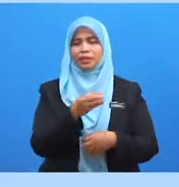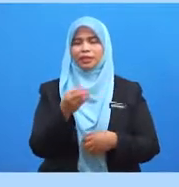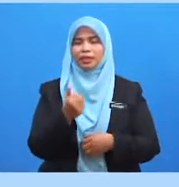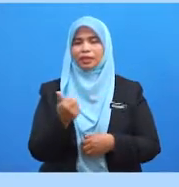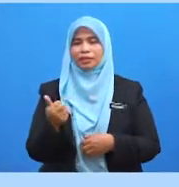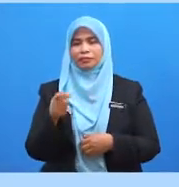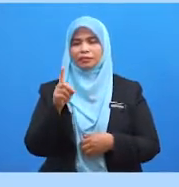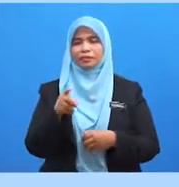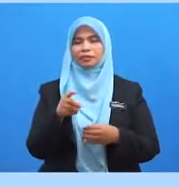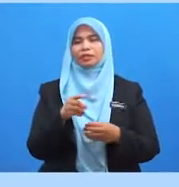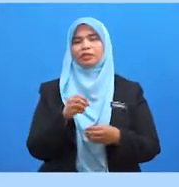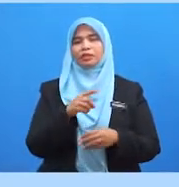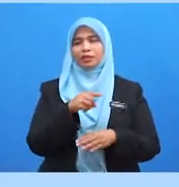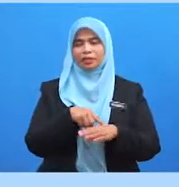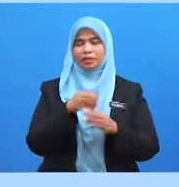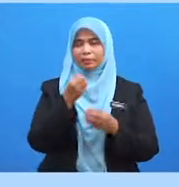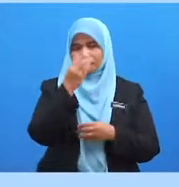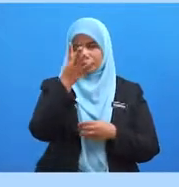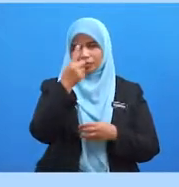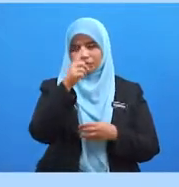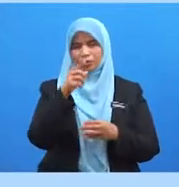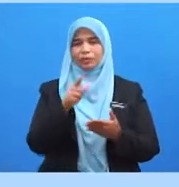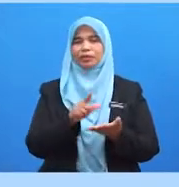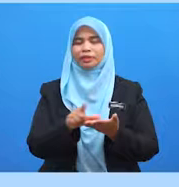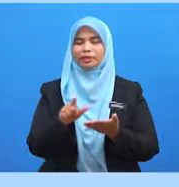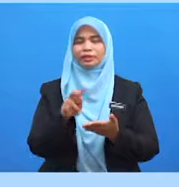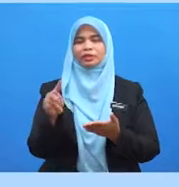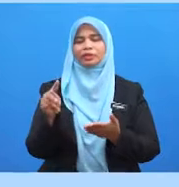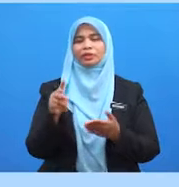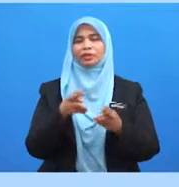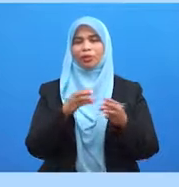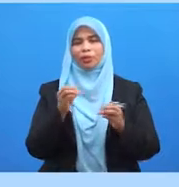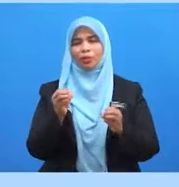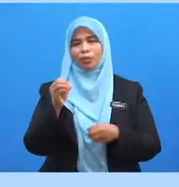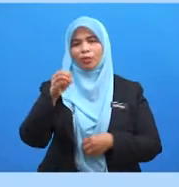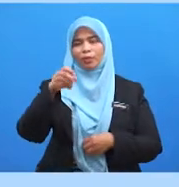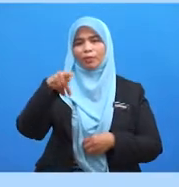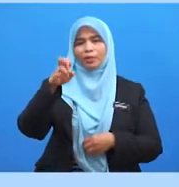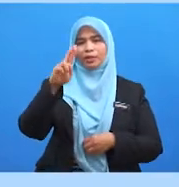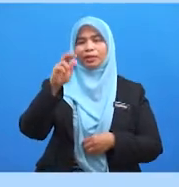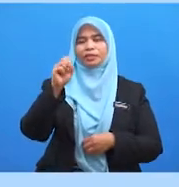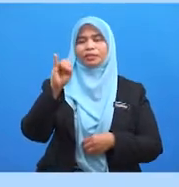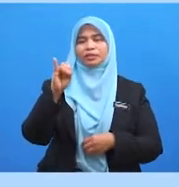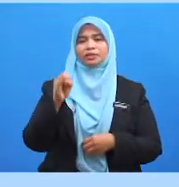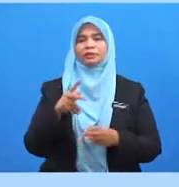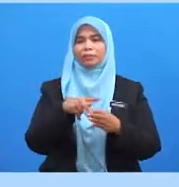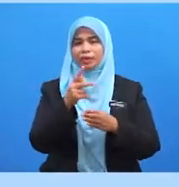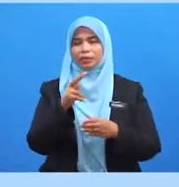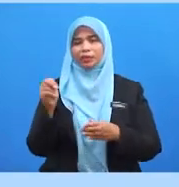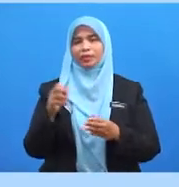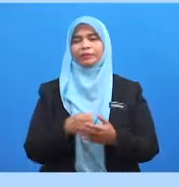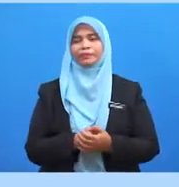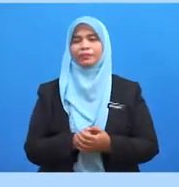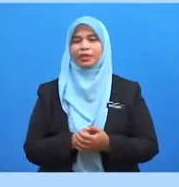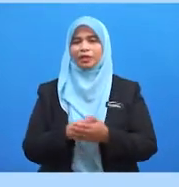peralatan juga perlu dinyatakan untuk melancarkan operasi pengeluaran. Susun atur ruang